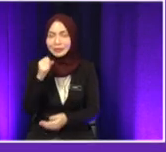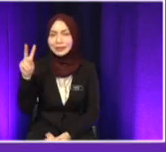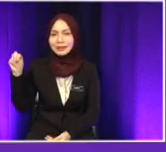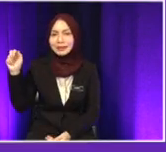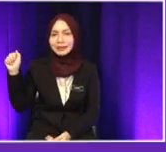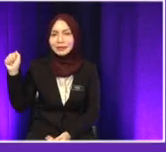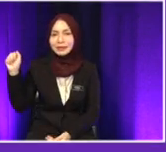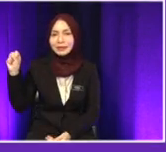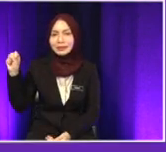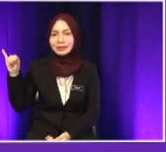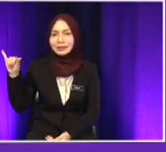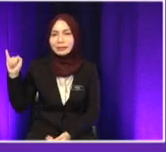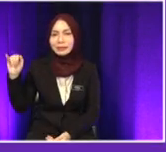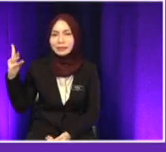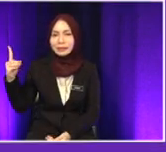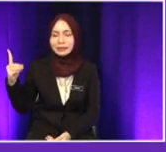film